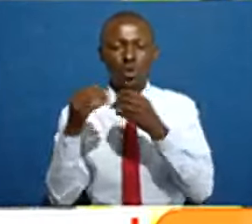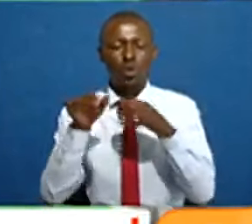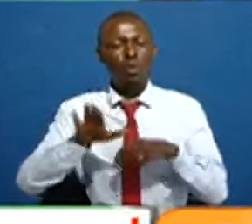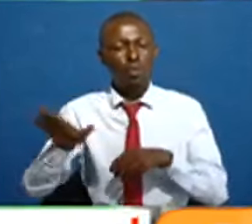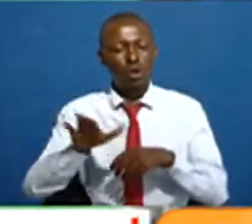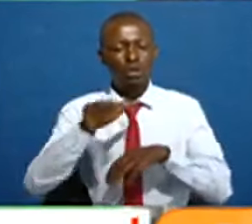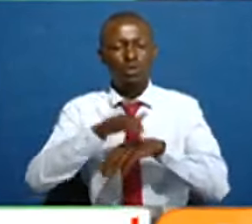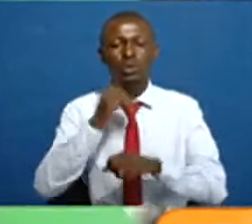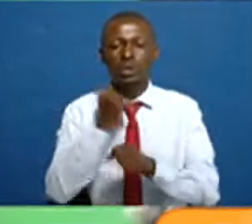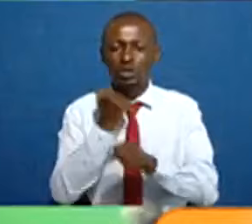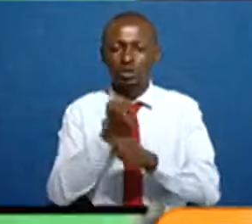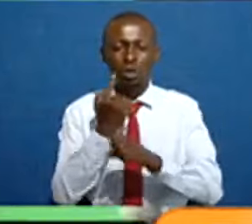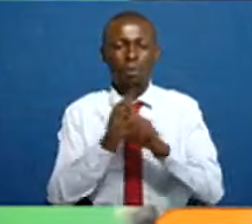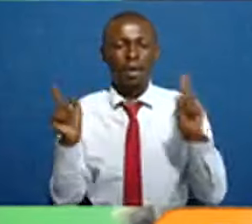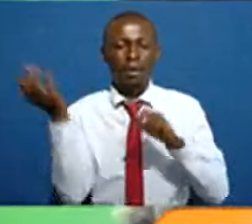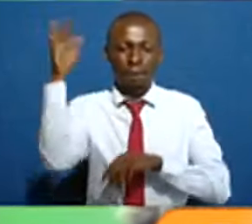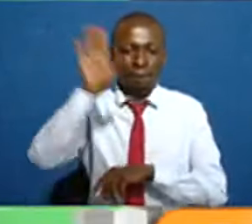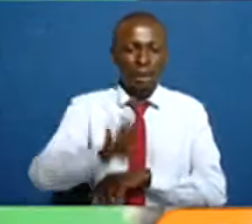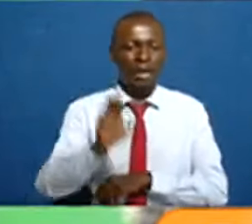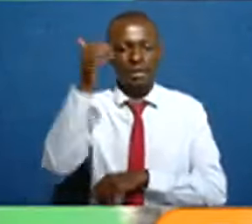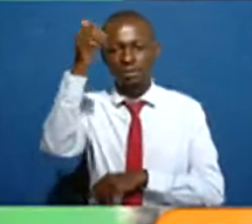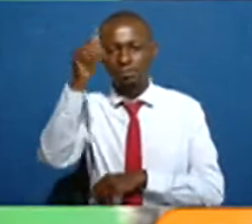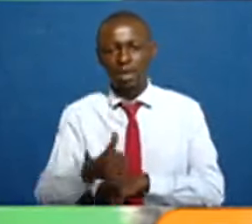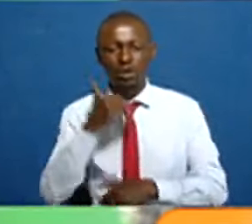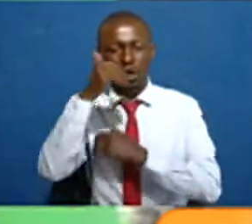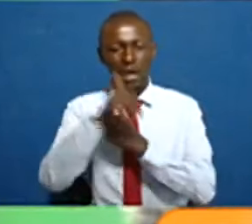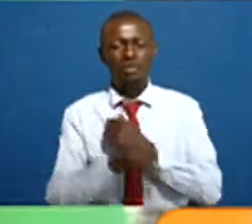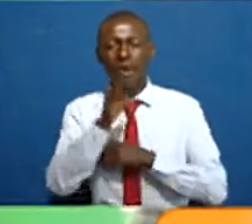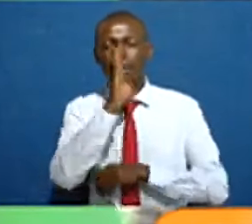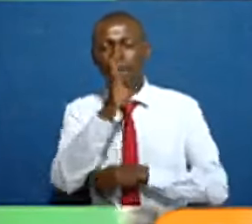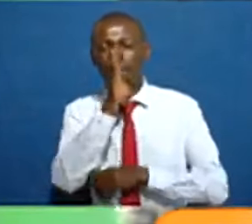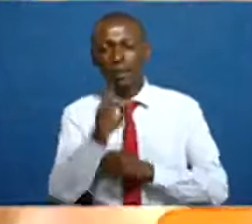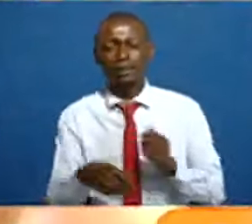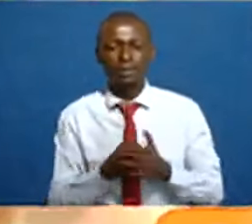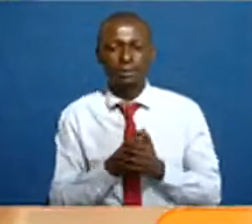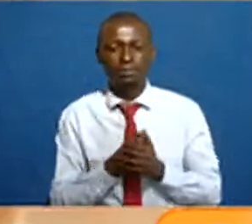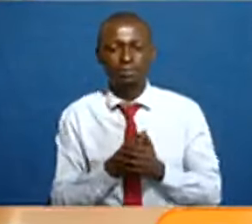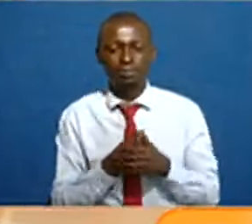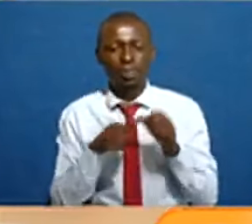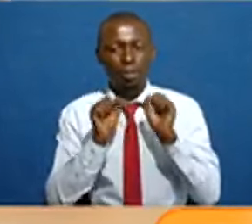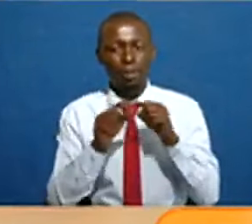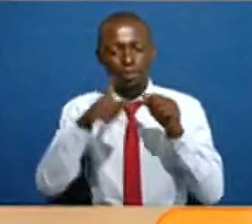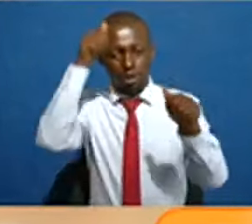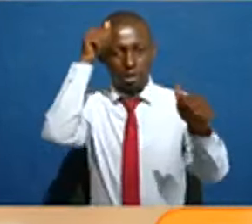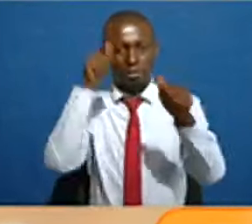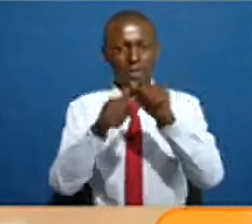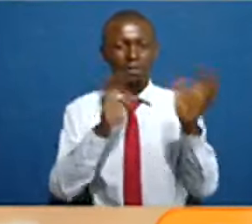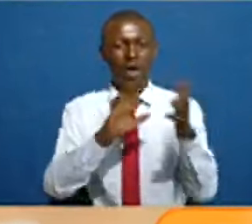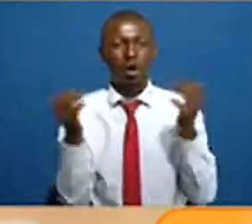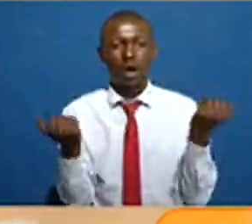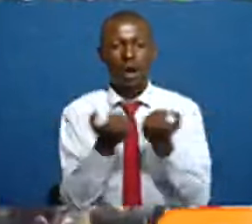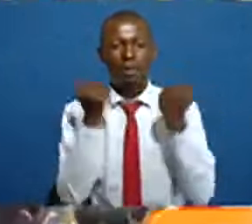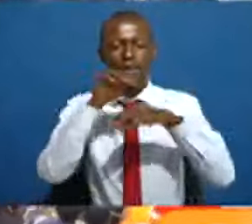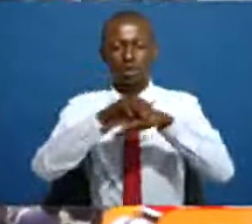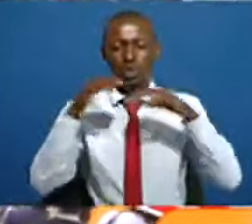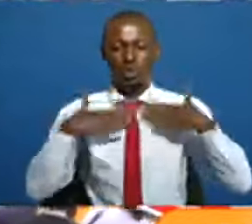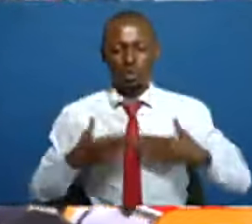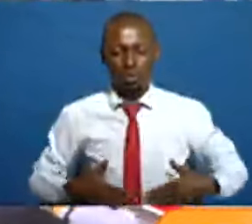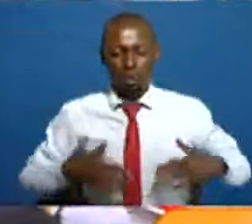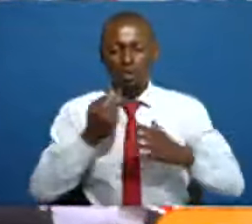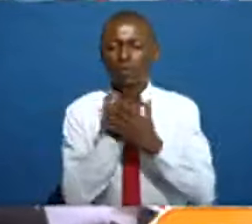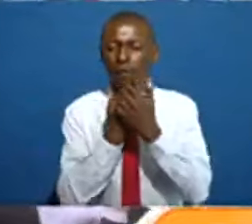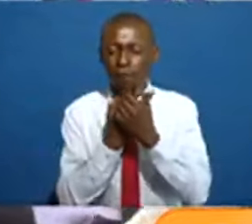hatukuoni. The distraught widows of Nakura, a Tanzanian national, and Njoroge recounted the harrowing journey of discovering the charred